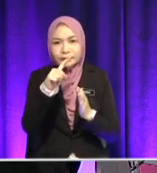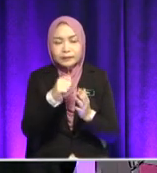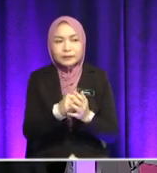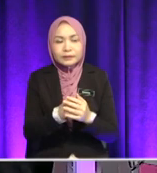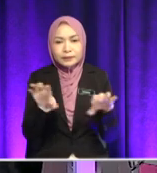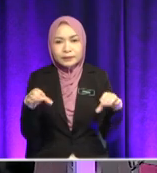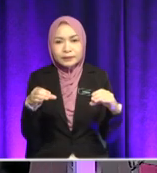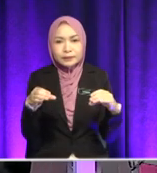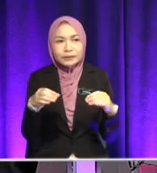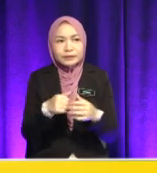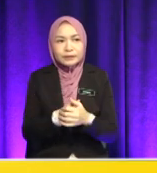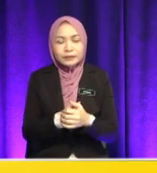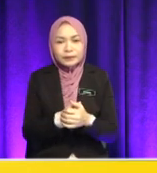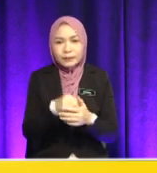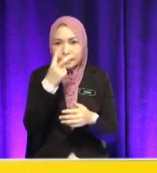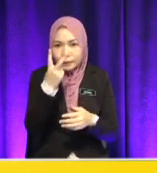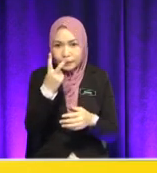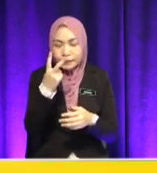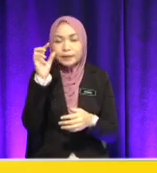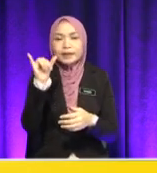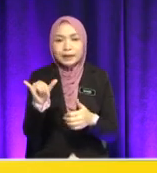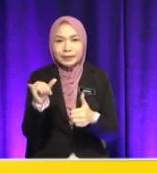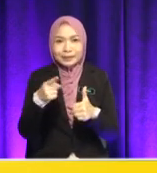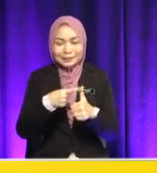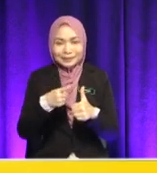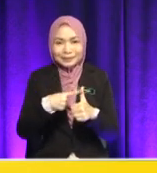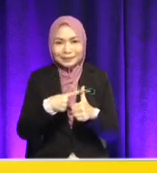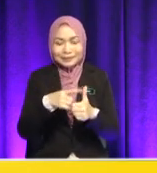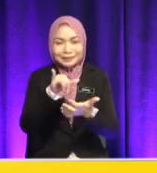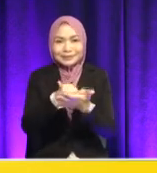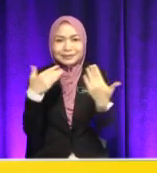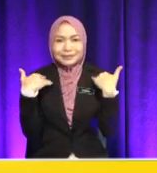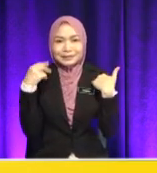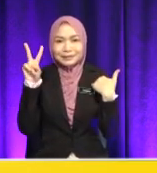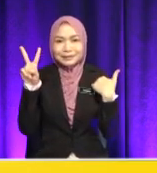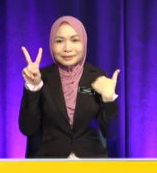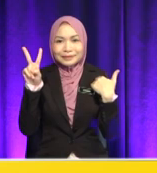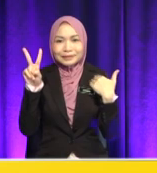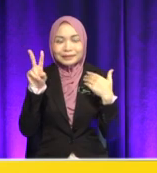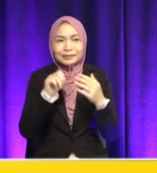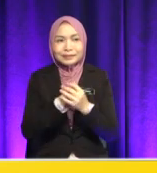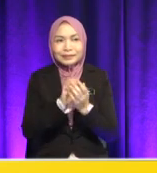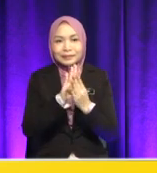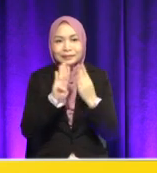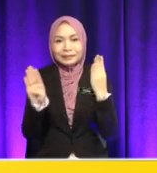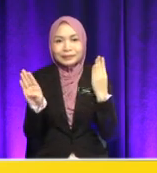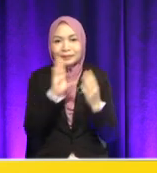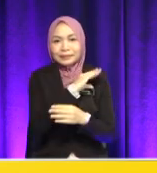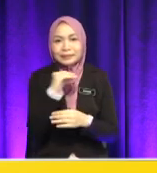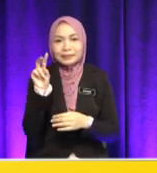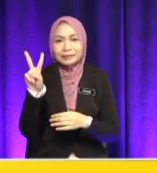lihat yang pertama Oke di situ terdapatnya ada dua barisan dan dua laju baik Oke